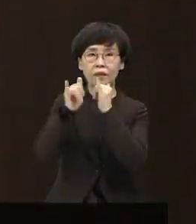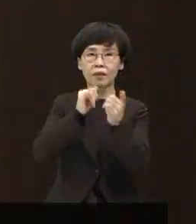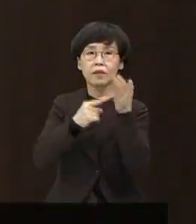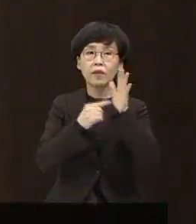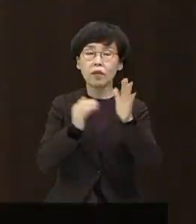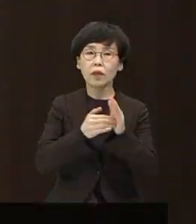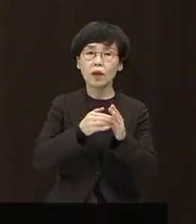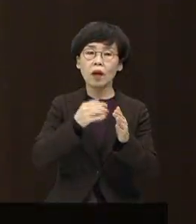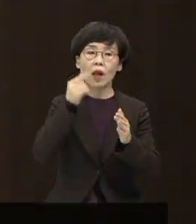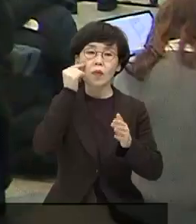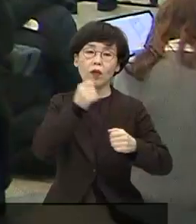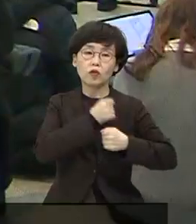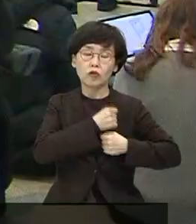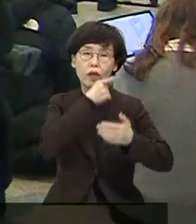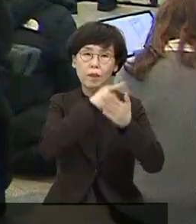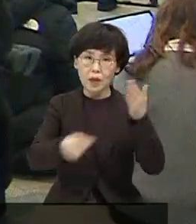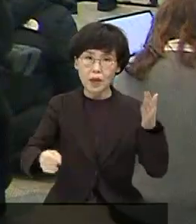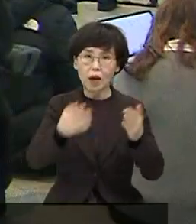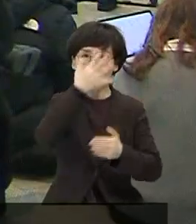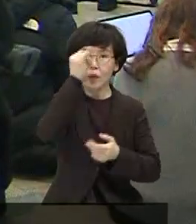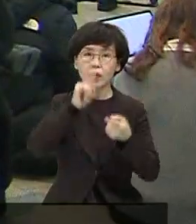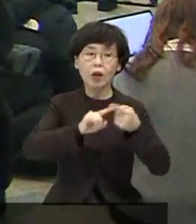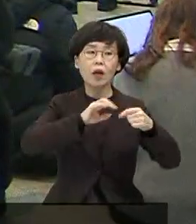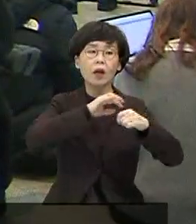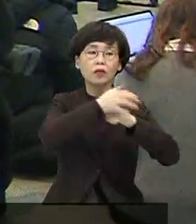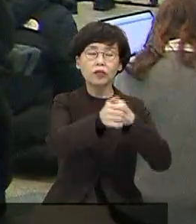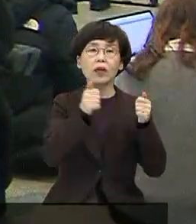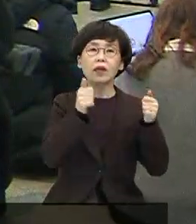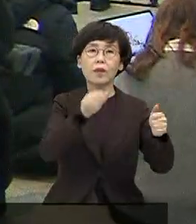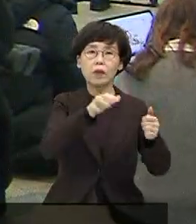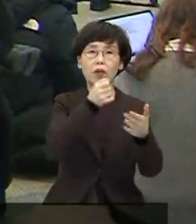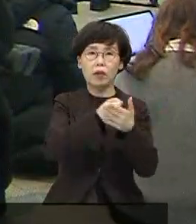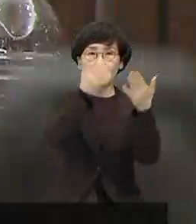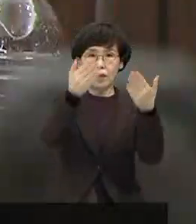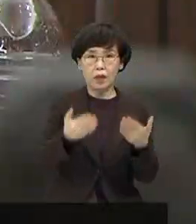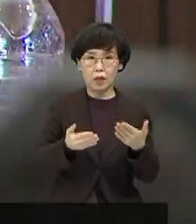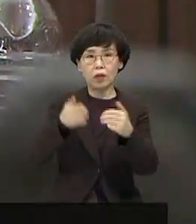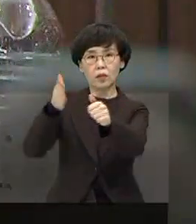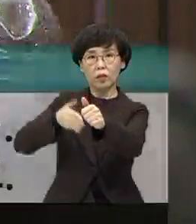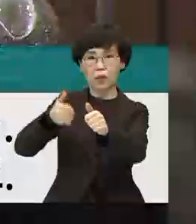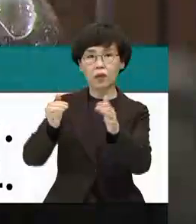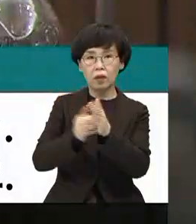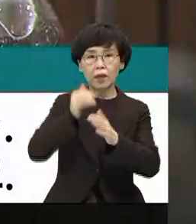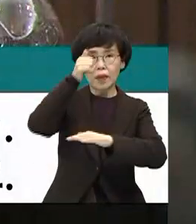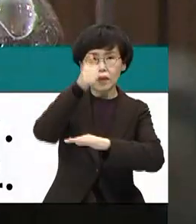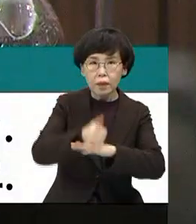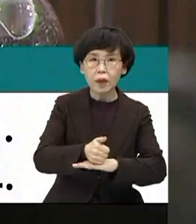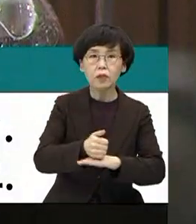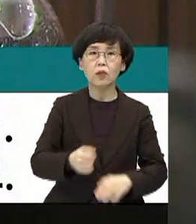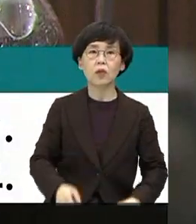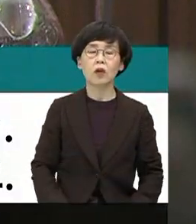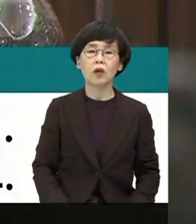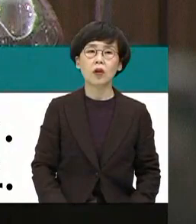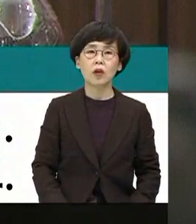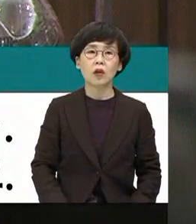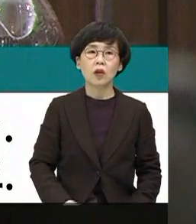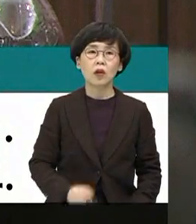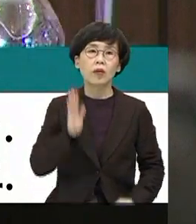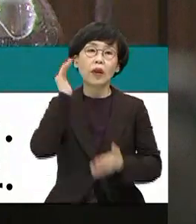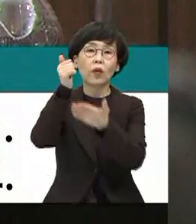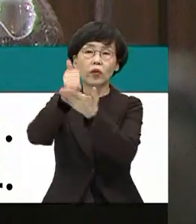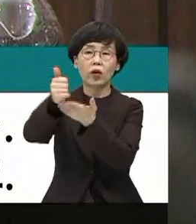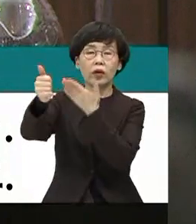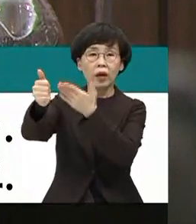대해 국제사법재판소의 판단을 받자고 호소했습니다. 마지막으로 우리